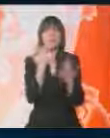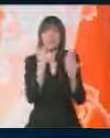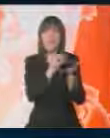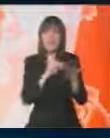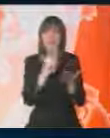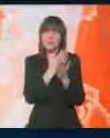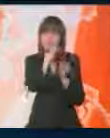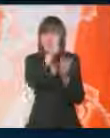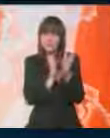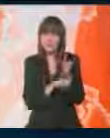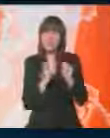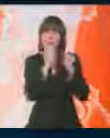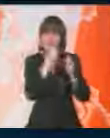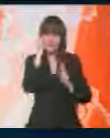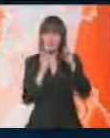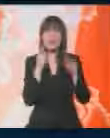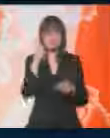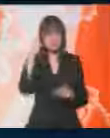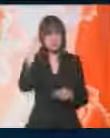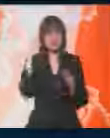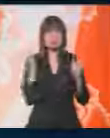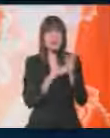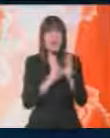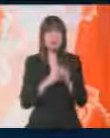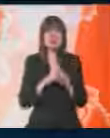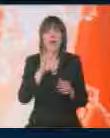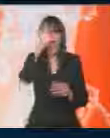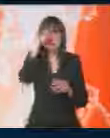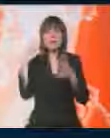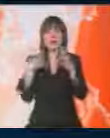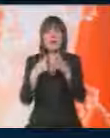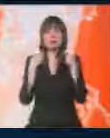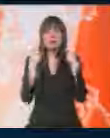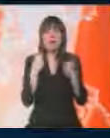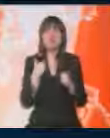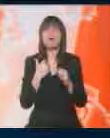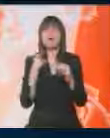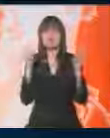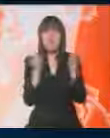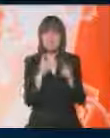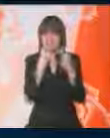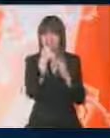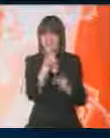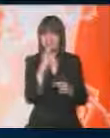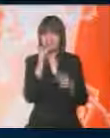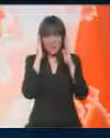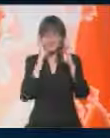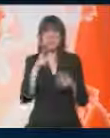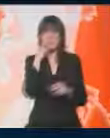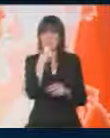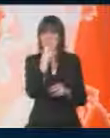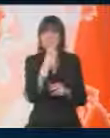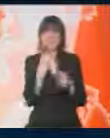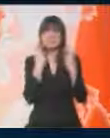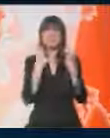bude oslabljena amandmanima? To znači da je još uvijek albanski lobby jak i manje vjerujem da će u tom pogledu biti važni glasovi,